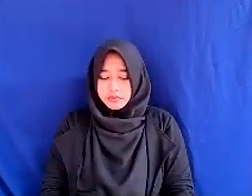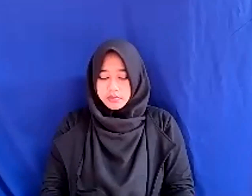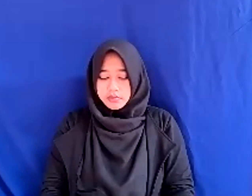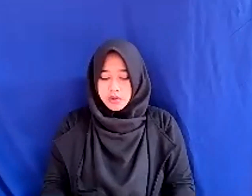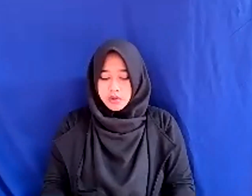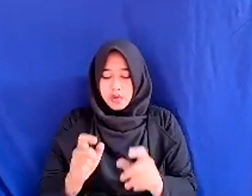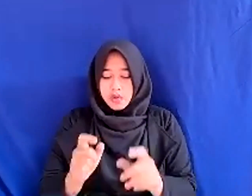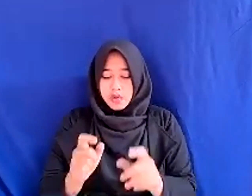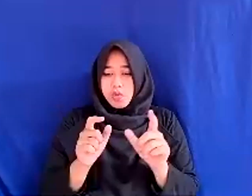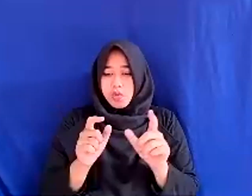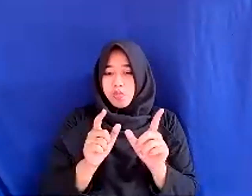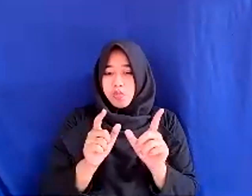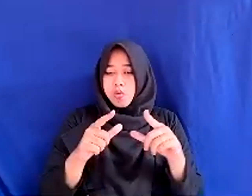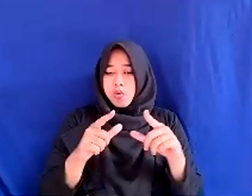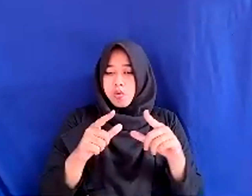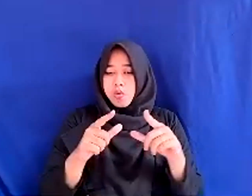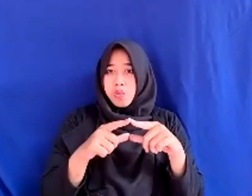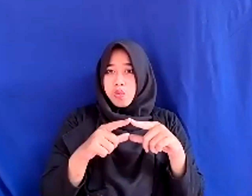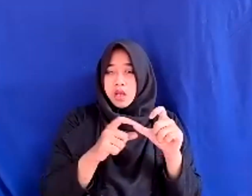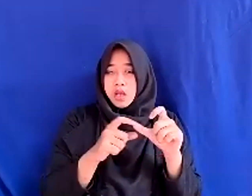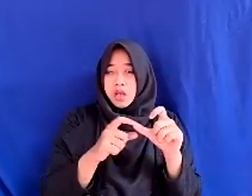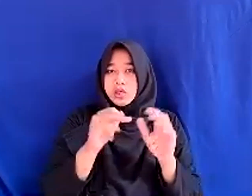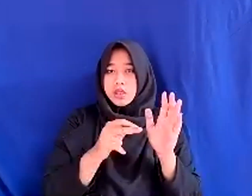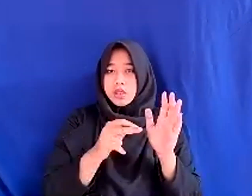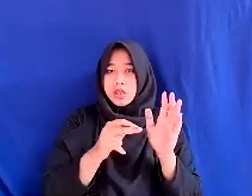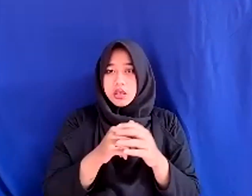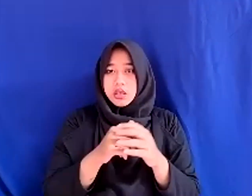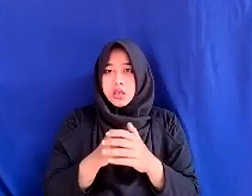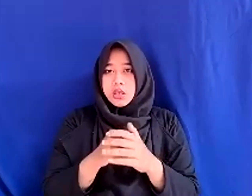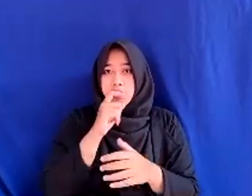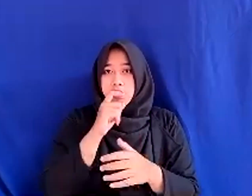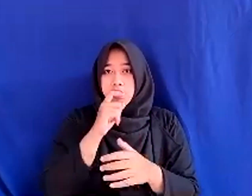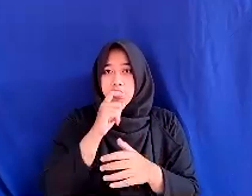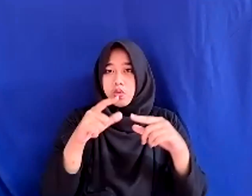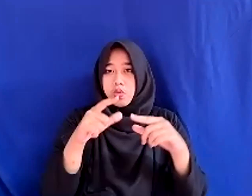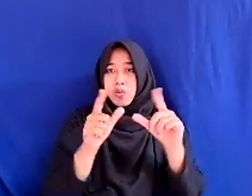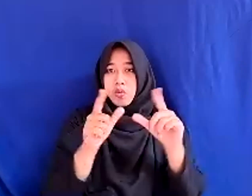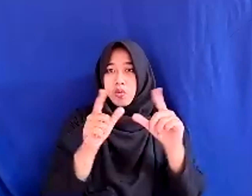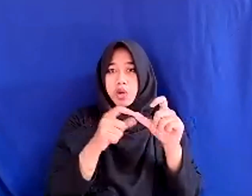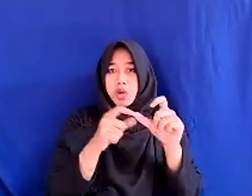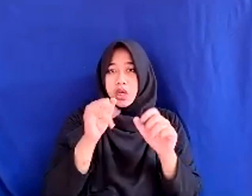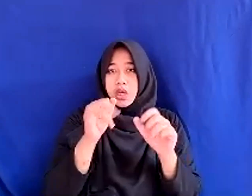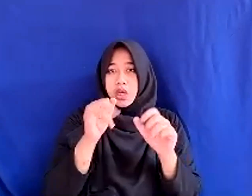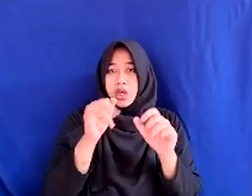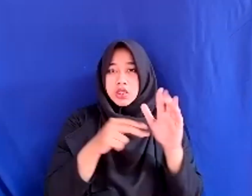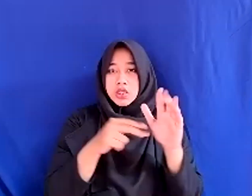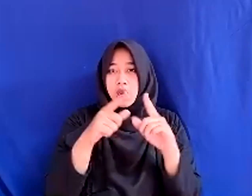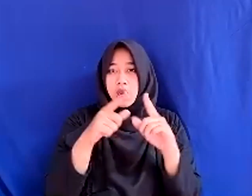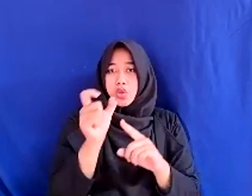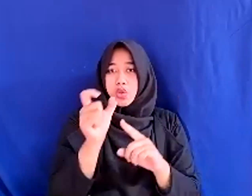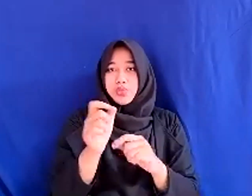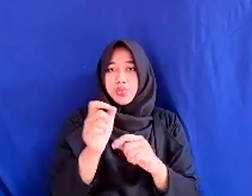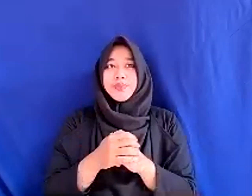Ibu sudah hadir ya, Ibu? Ya. Terima kasih. Sudah, Ibu. Terima